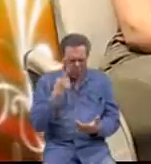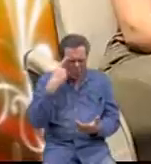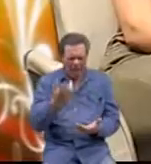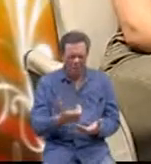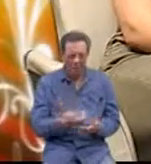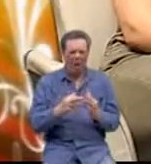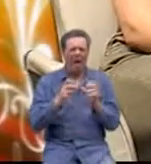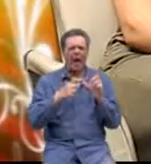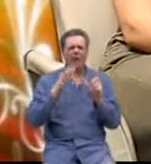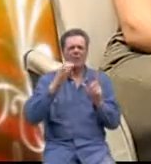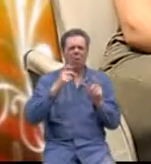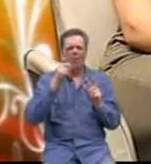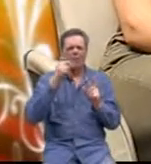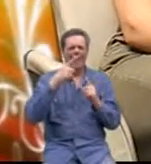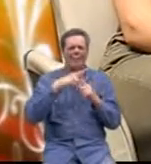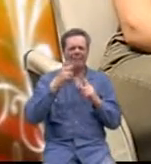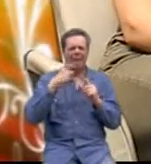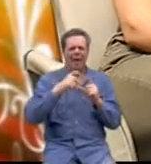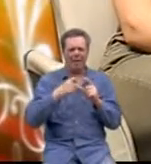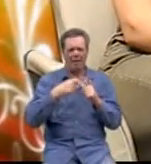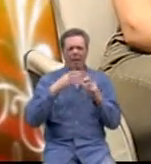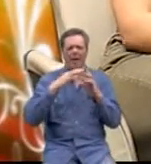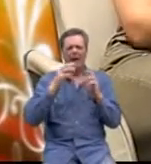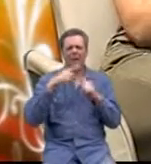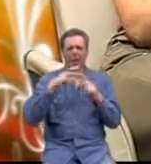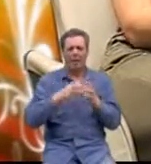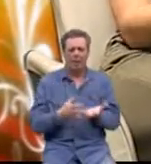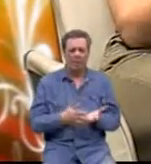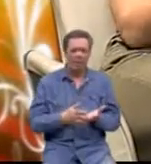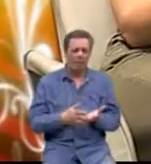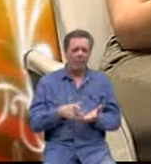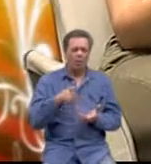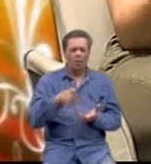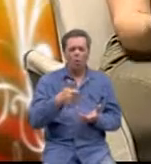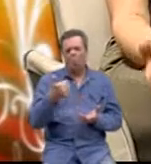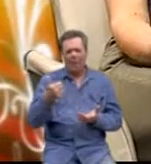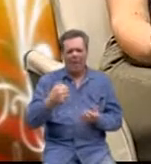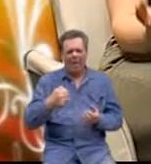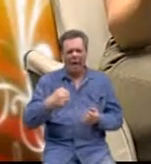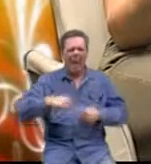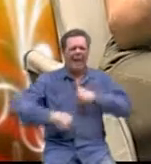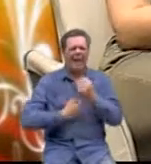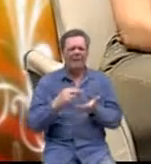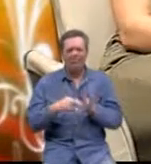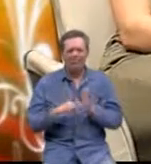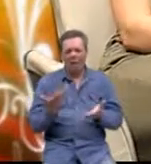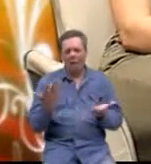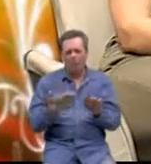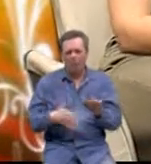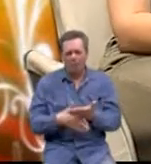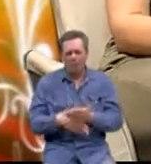Da, imamo s asocijativnim kartama, zapravo asocijativne karte jesu jedna kreativna tehnika koja